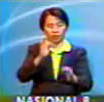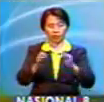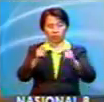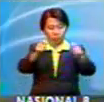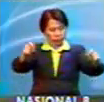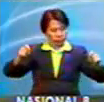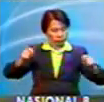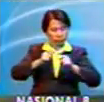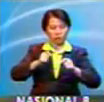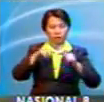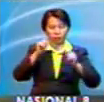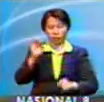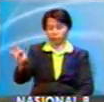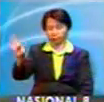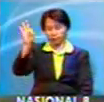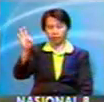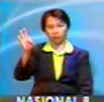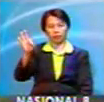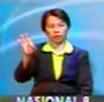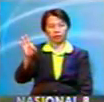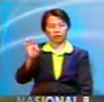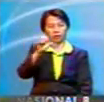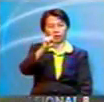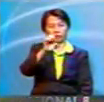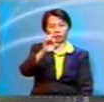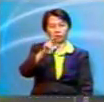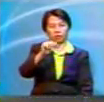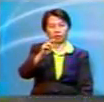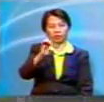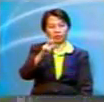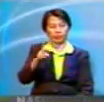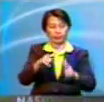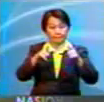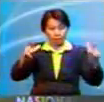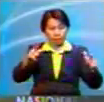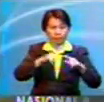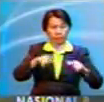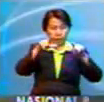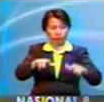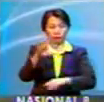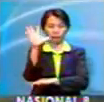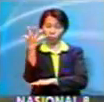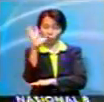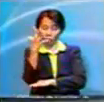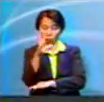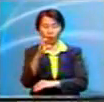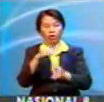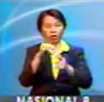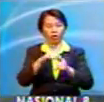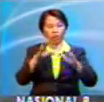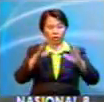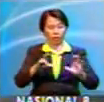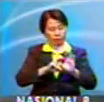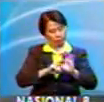tertentu, dia boleh pilih macam seramik besar tapi boleh diletakkan pokok ataupun bench